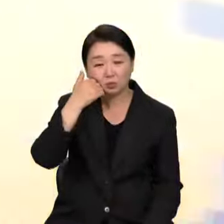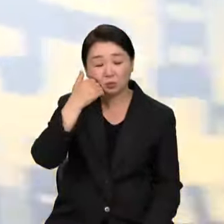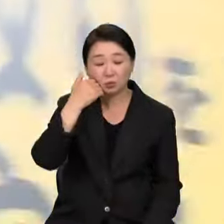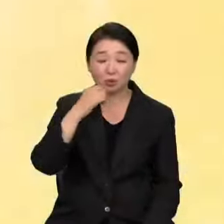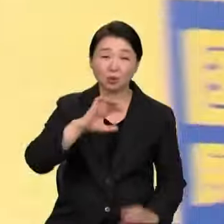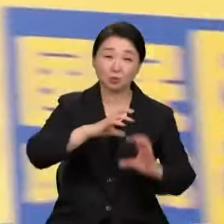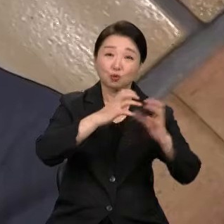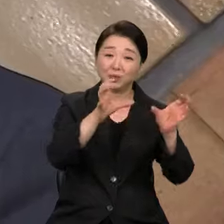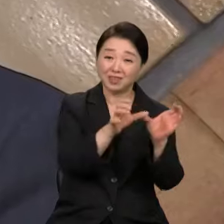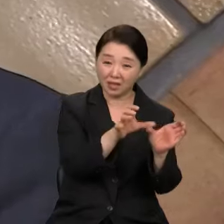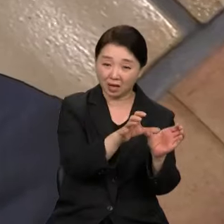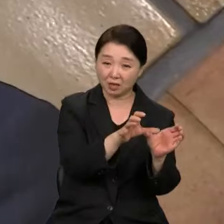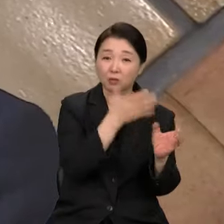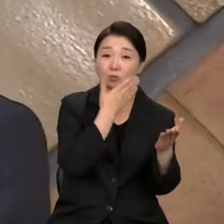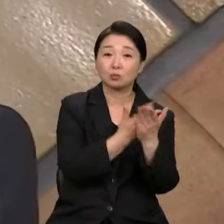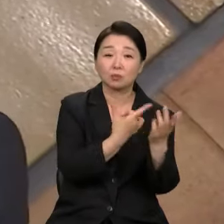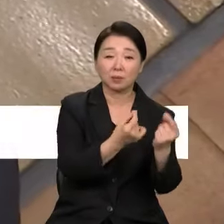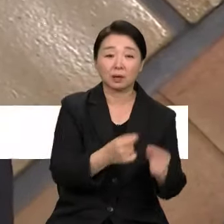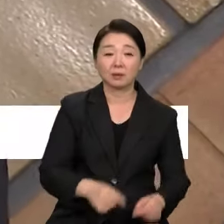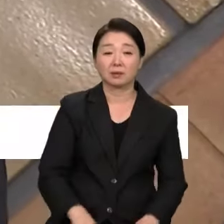국민당의 몫입니다.